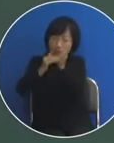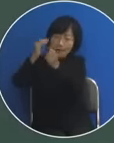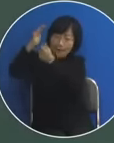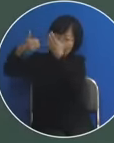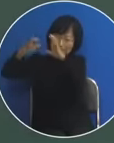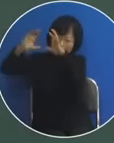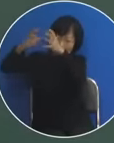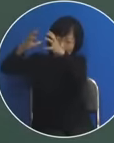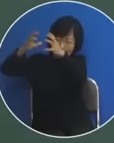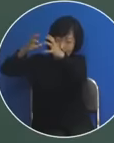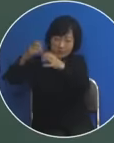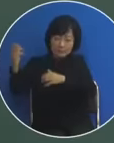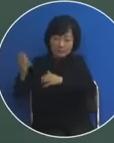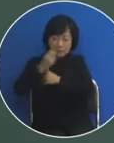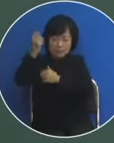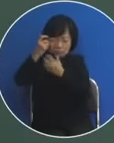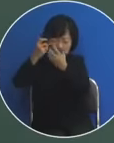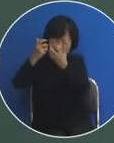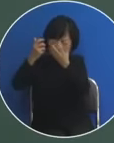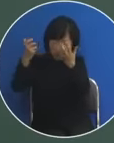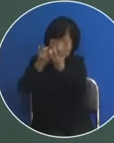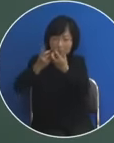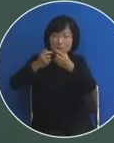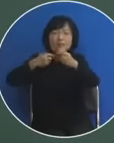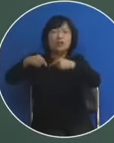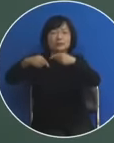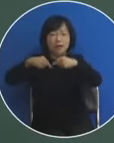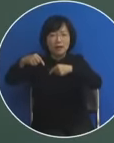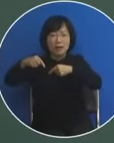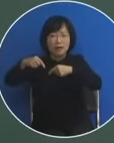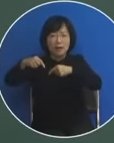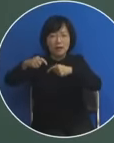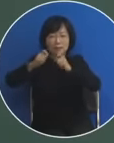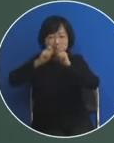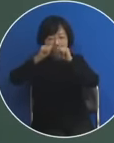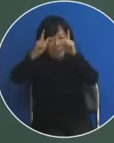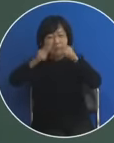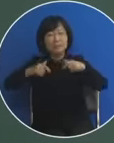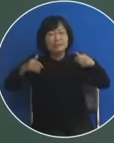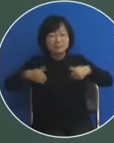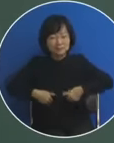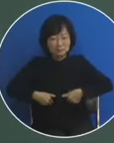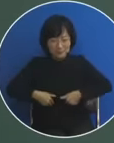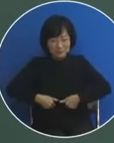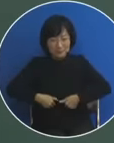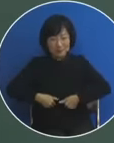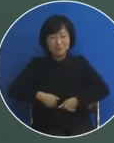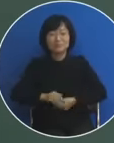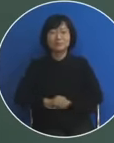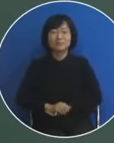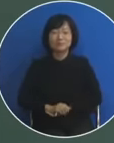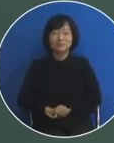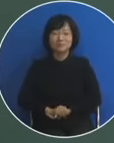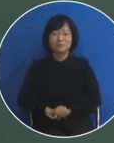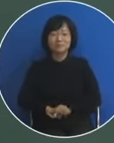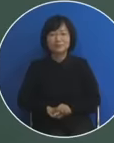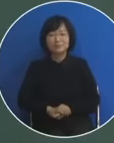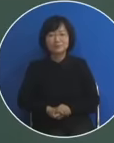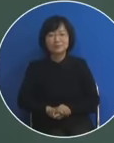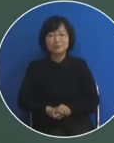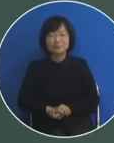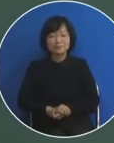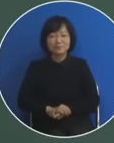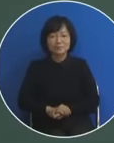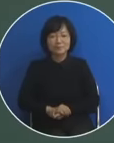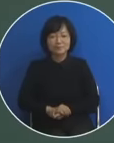역사를 알도록 하나님은 원하시는 겁니다. After knowing the word, the gospel, God wants you to know the mystery contained within that, which is Jesus Christ, God's kingdom, and the work of the